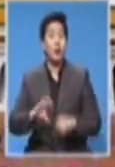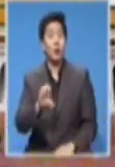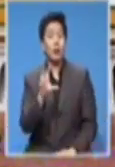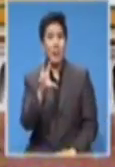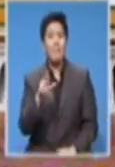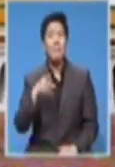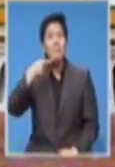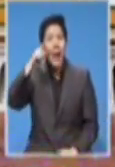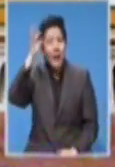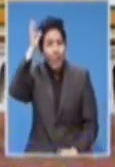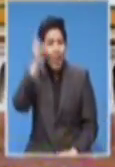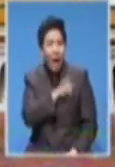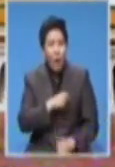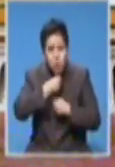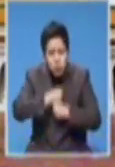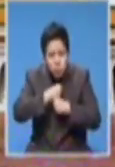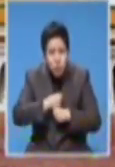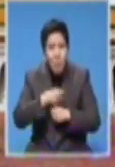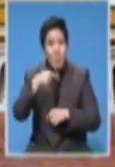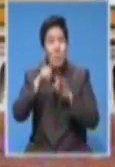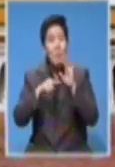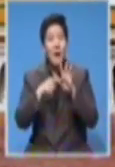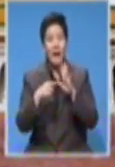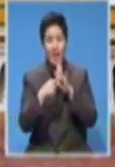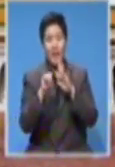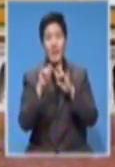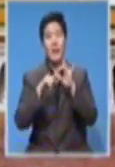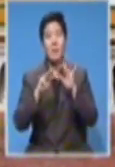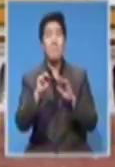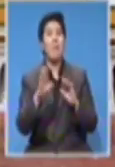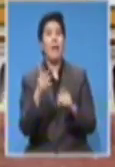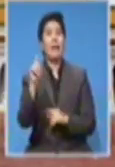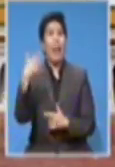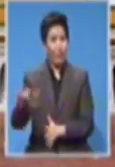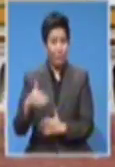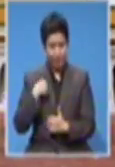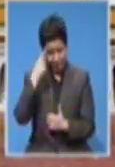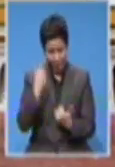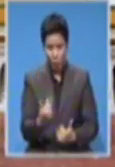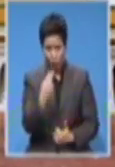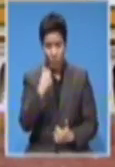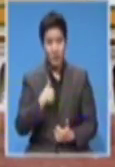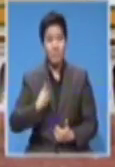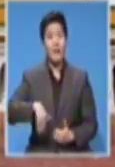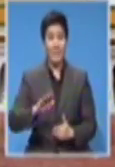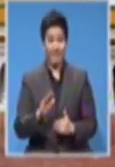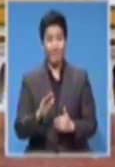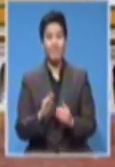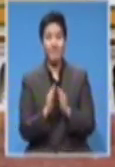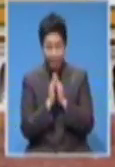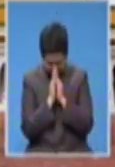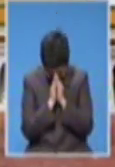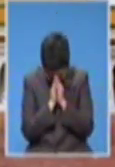ก็รอป้าคนใหม่แล้วกันนะครับแต่ผมยังอยู่นะก็ขอเวลาพบกับท่านไปก่อนแล้วกันนะครับสวัสดีครับขอบคุณครับ